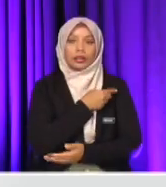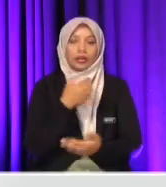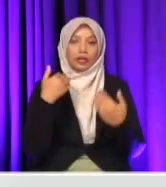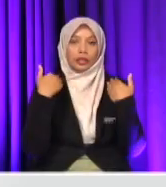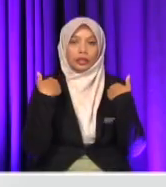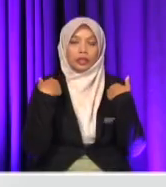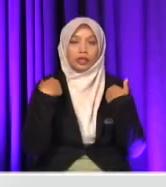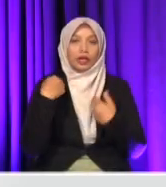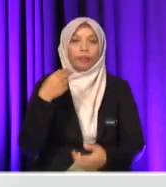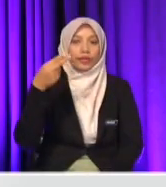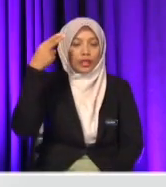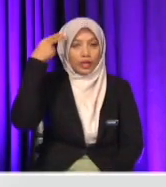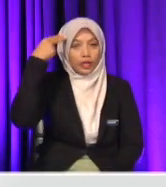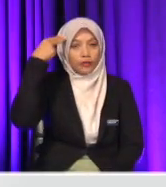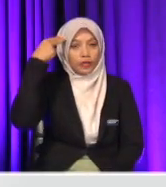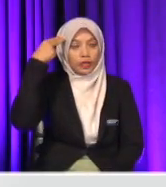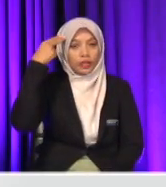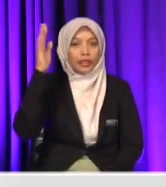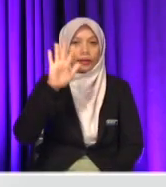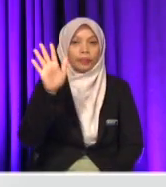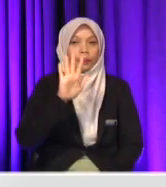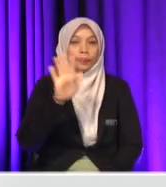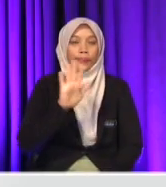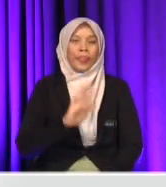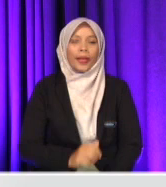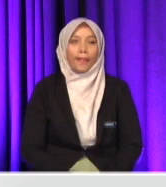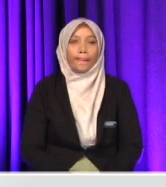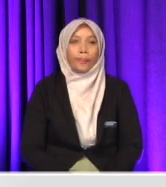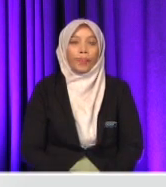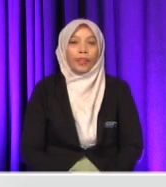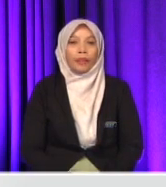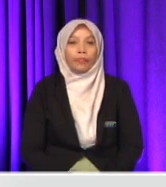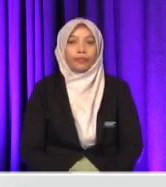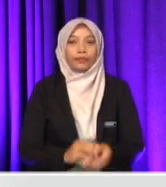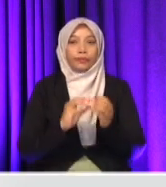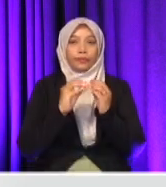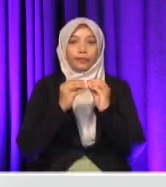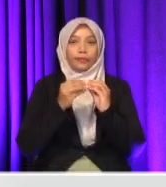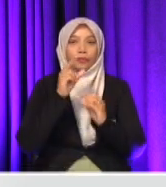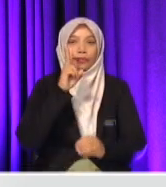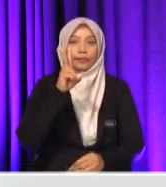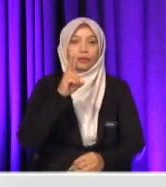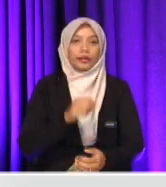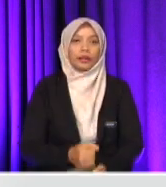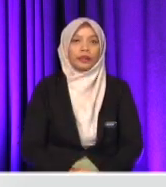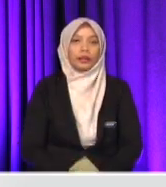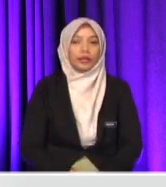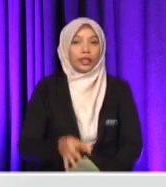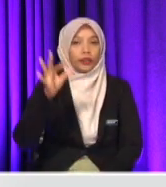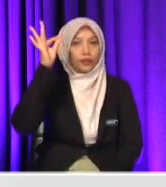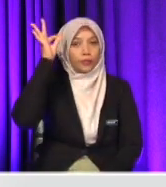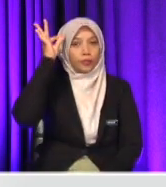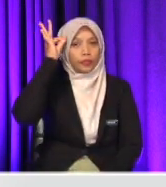mana satu Afiq Haziq? Afiq, beri lambat Afiq. Okey, itu Afiq Haziq. Okey. Yang kedua kita ada